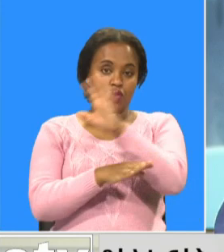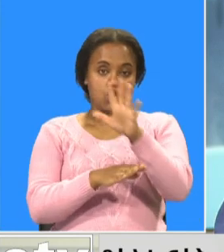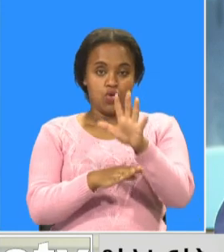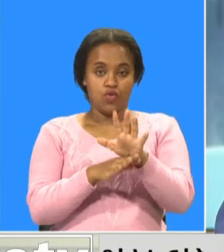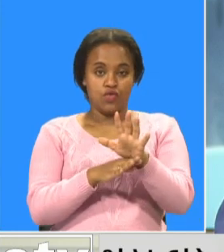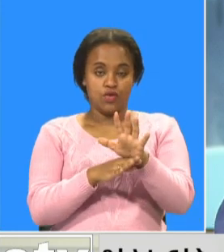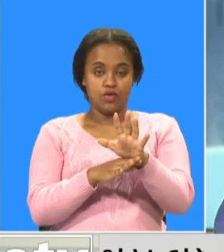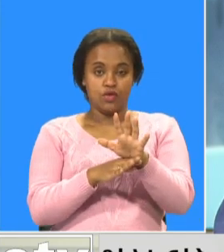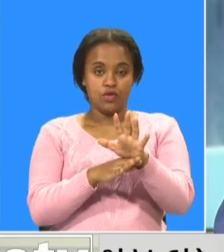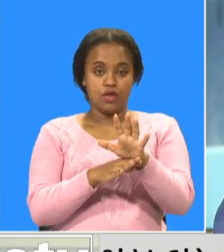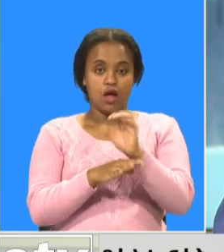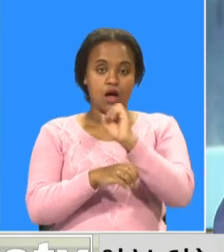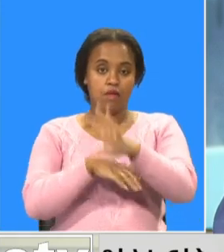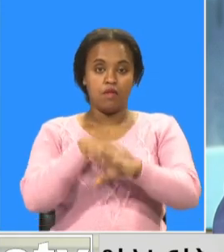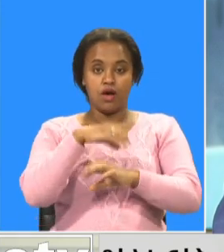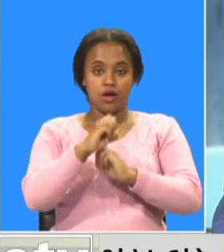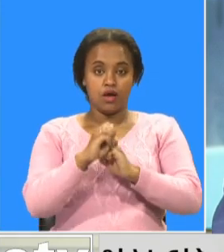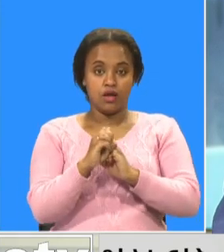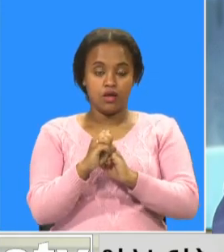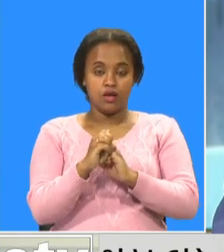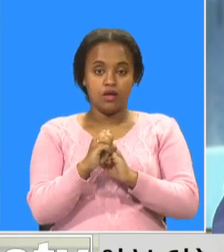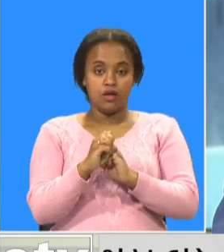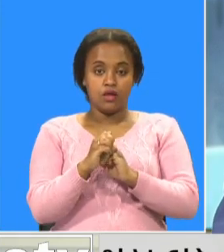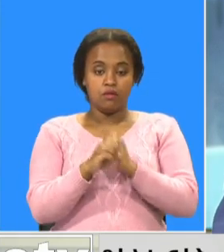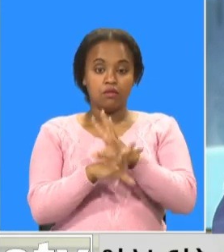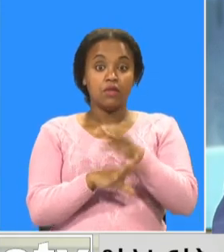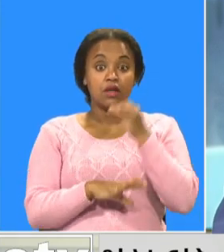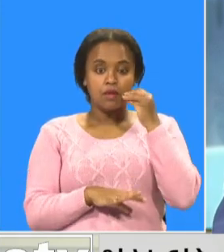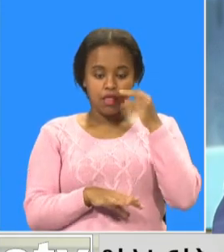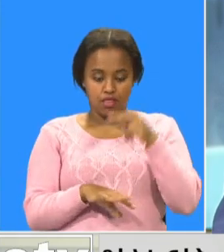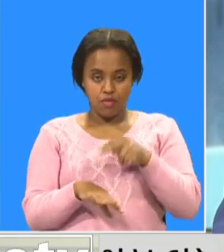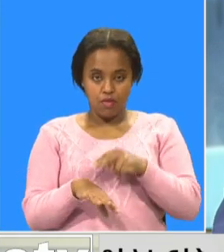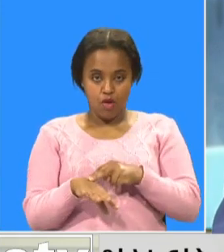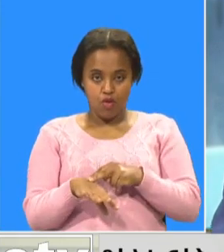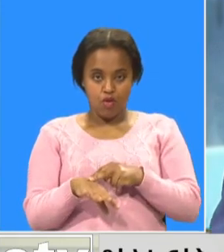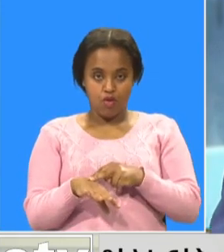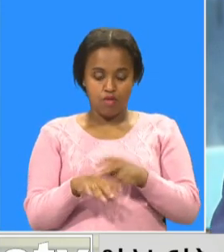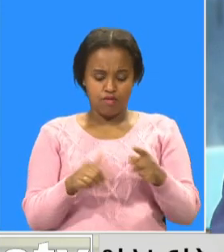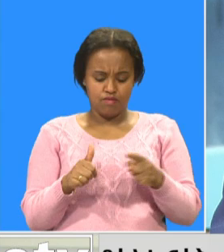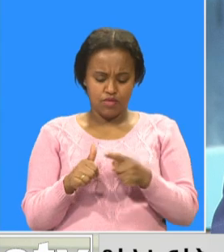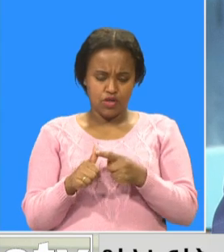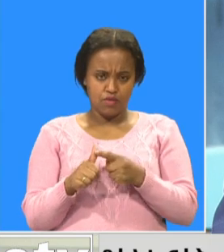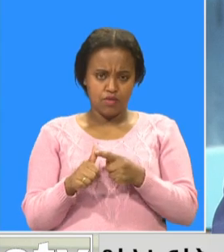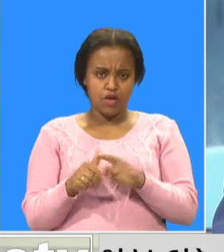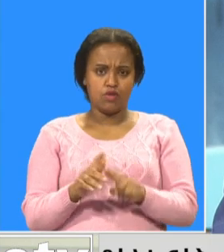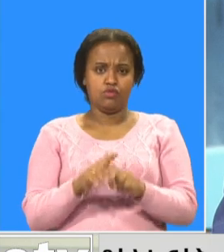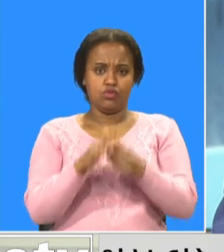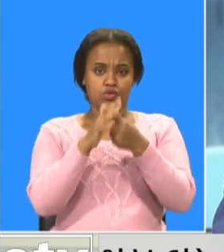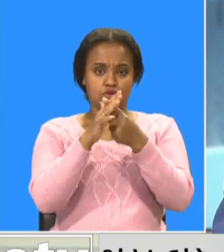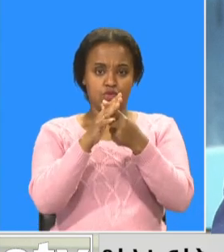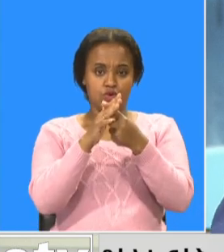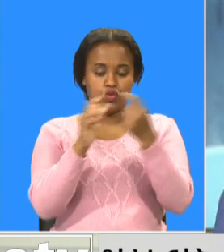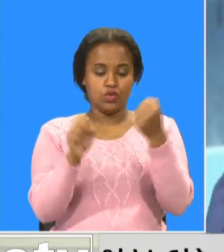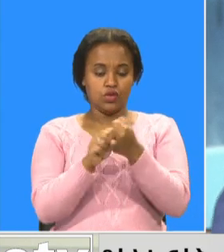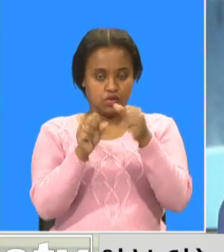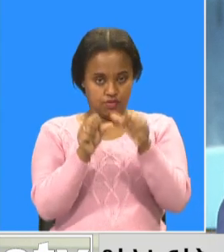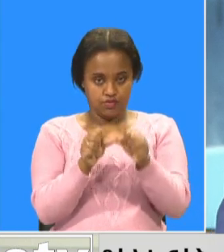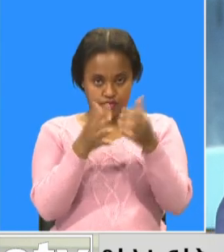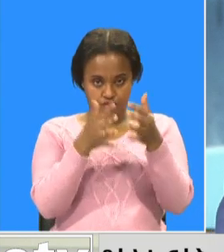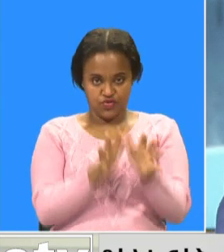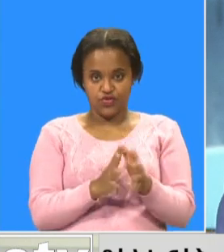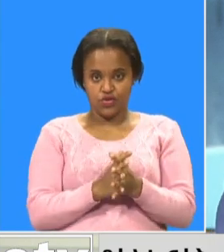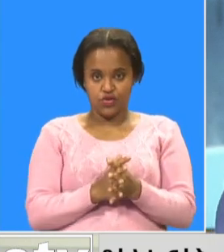የኮቪድ-19 አማካሪ ምክር ቤት በማቋቋም ከመጀመሪያ ጀምሮ ስንሰራ ቆይተናል። እኔም እዛ ውስጥ